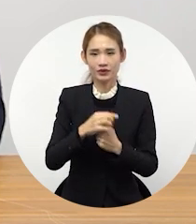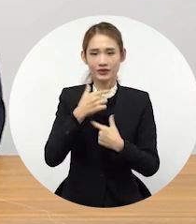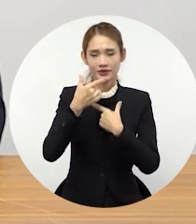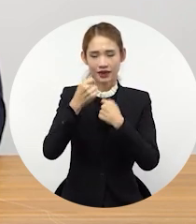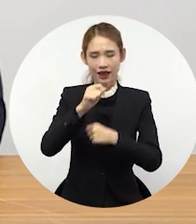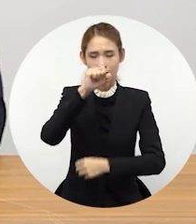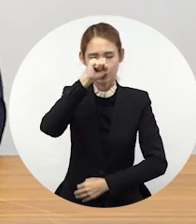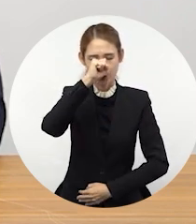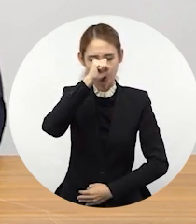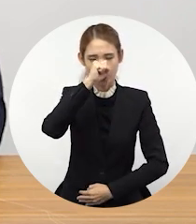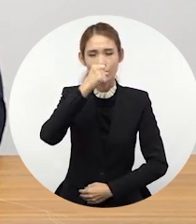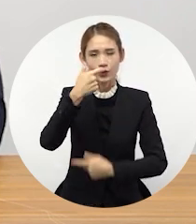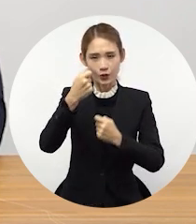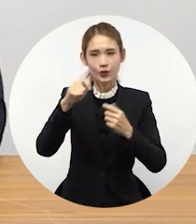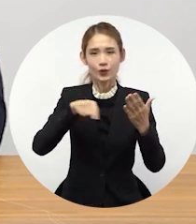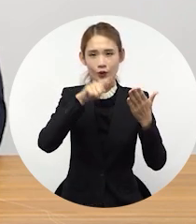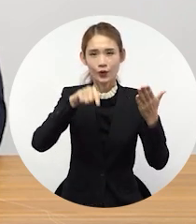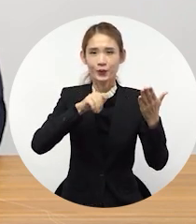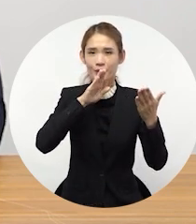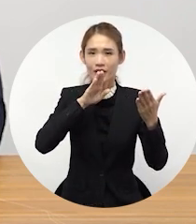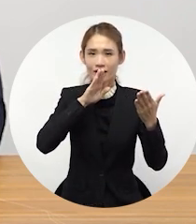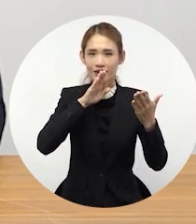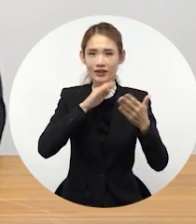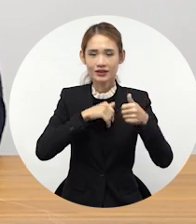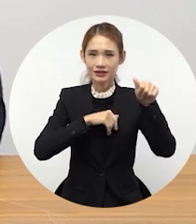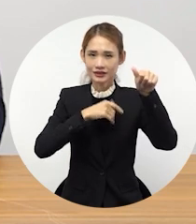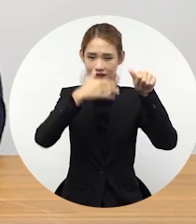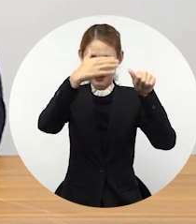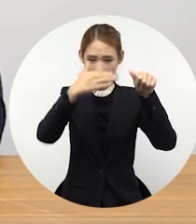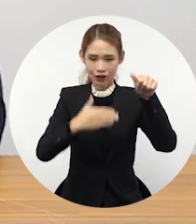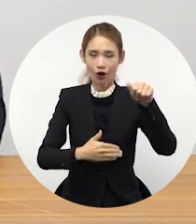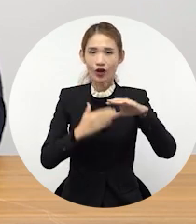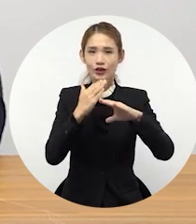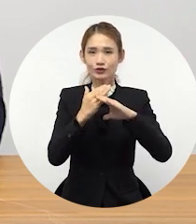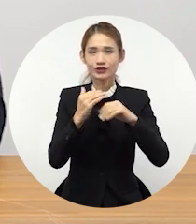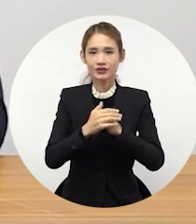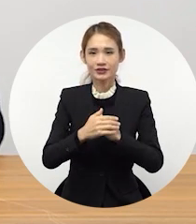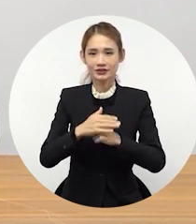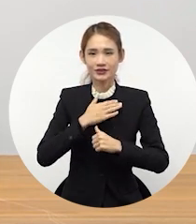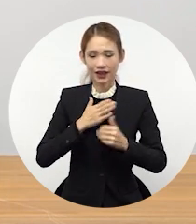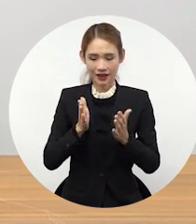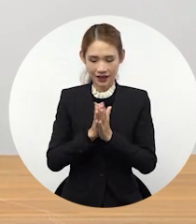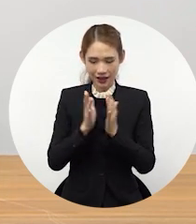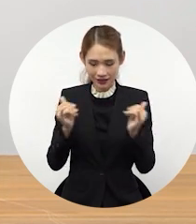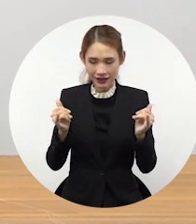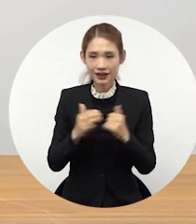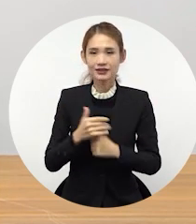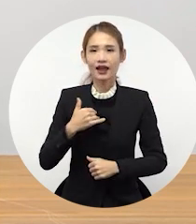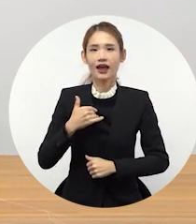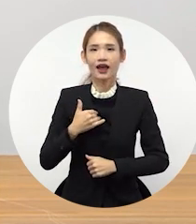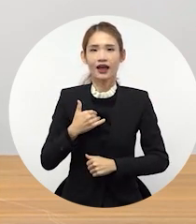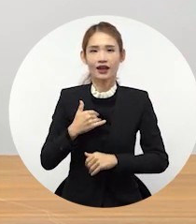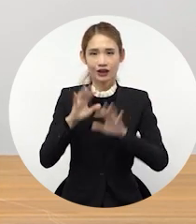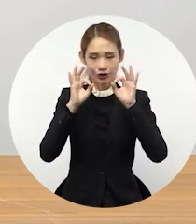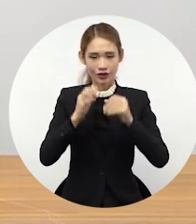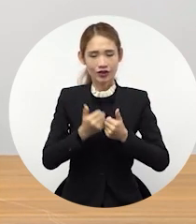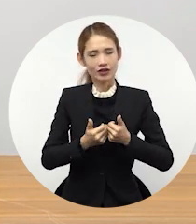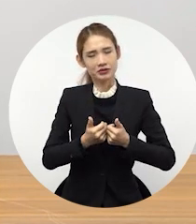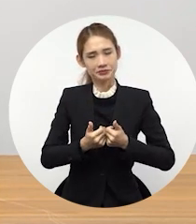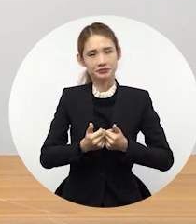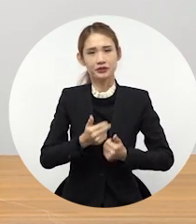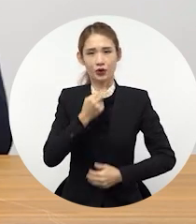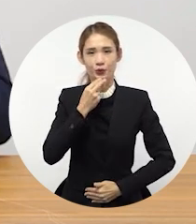우선 가장 알맞은 답이긴 한 것 같네요. 나머지 맞아요. 5개 중에서 그나마 제가 장애 당사자로서 제일